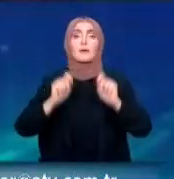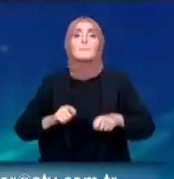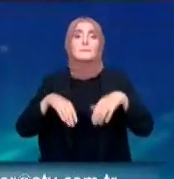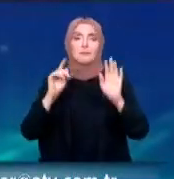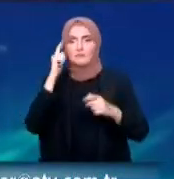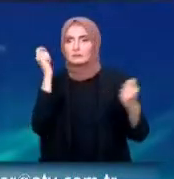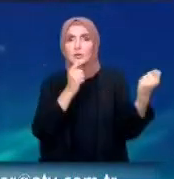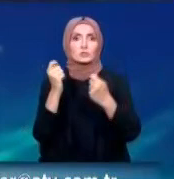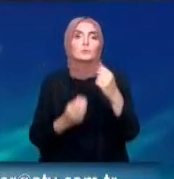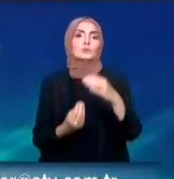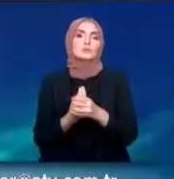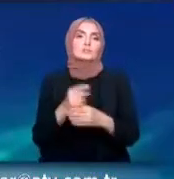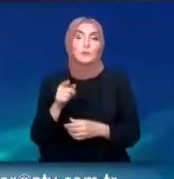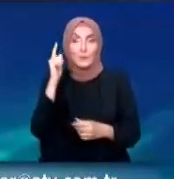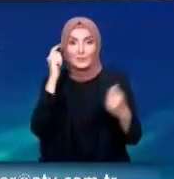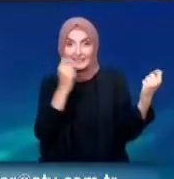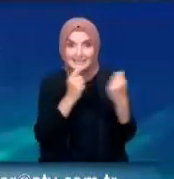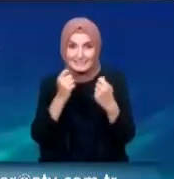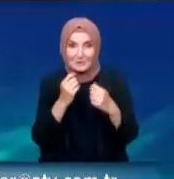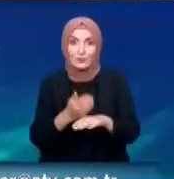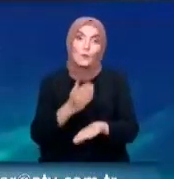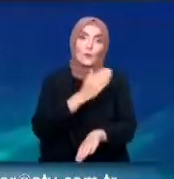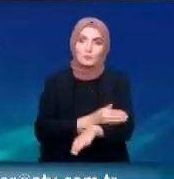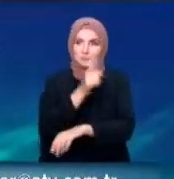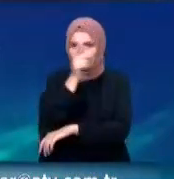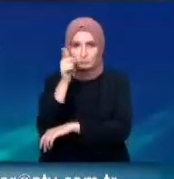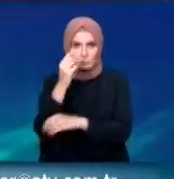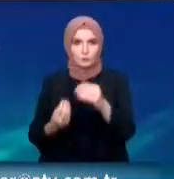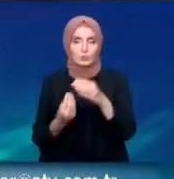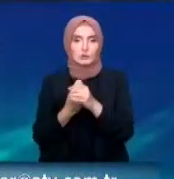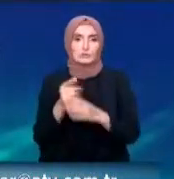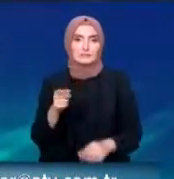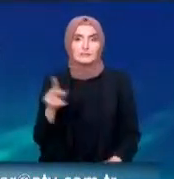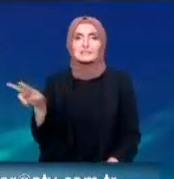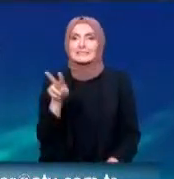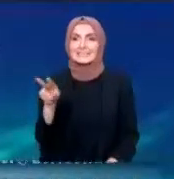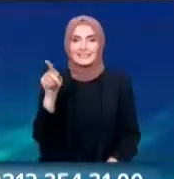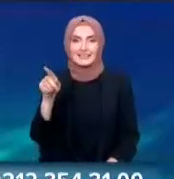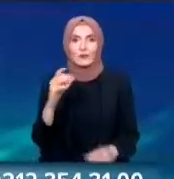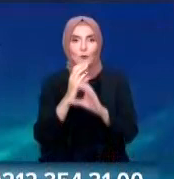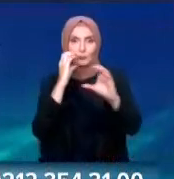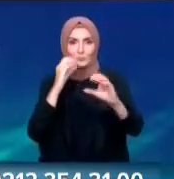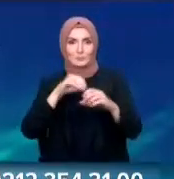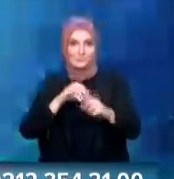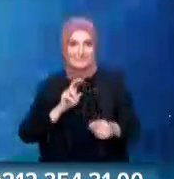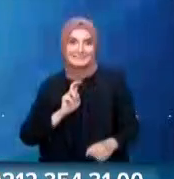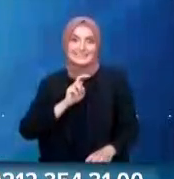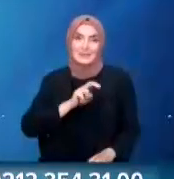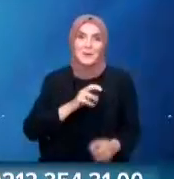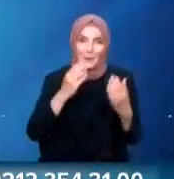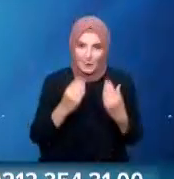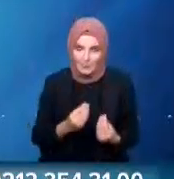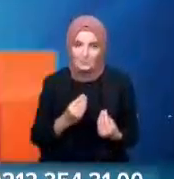de ortaya çıktı. İkili araca daha adım atarken sanki olacaklara zemin hazırlar gibiydi. Şu